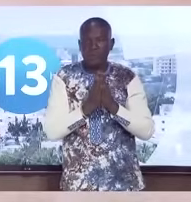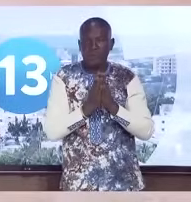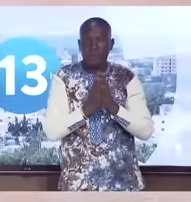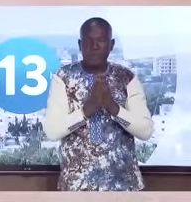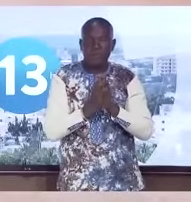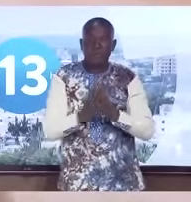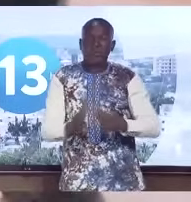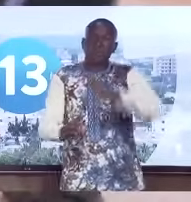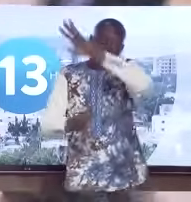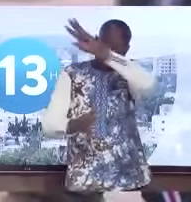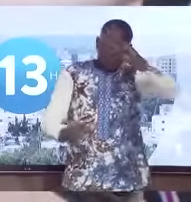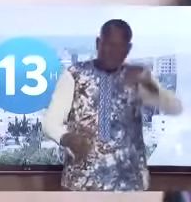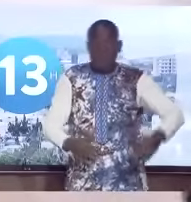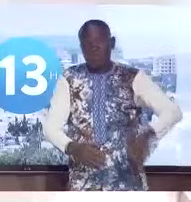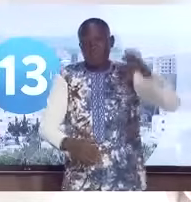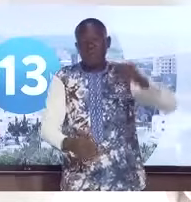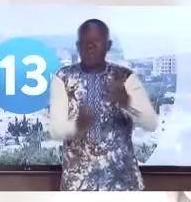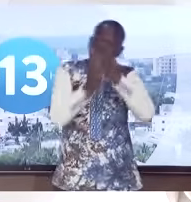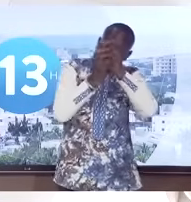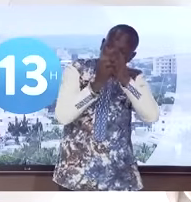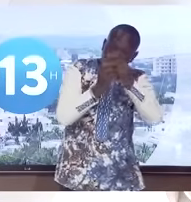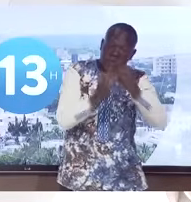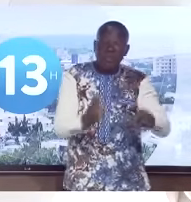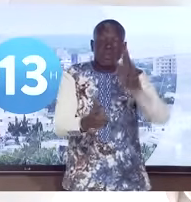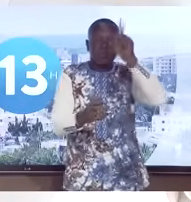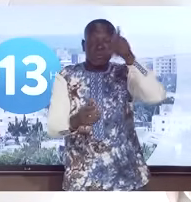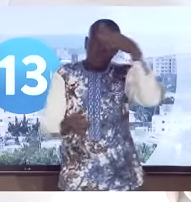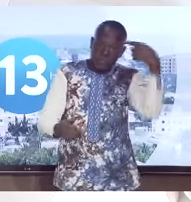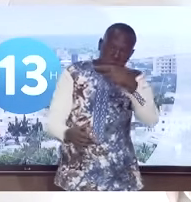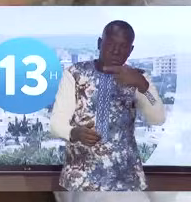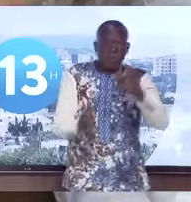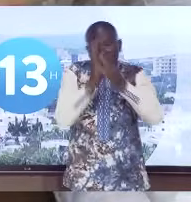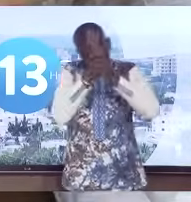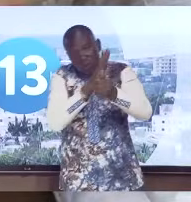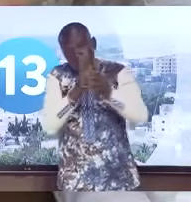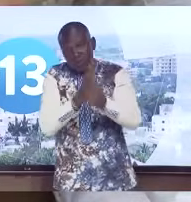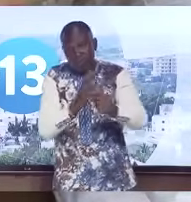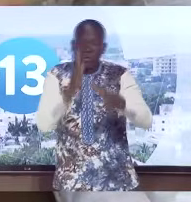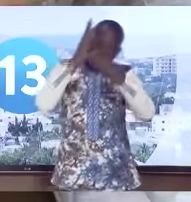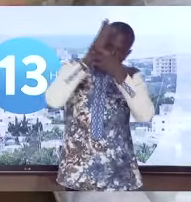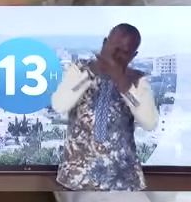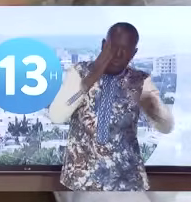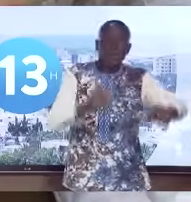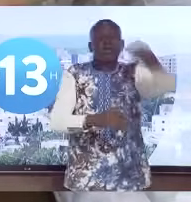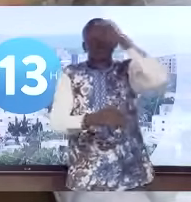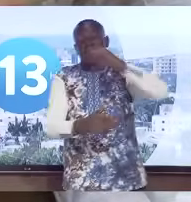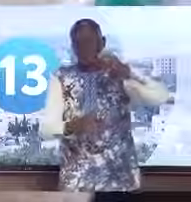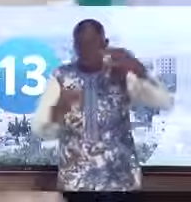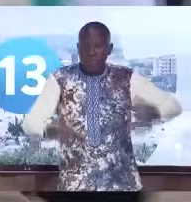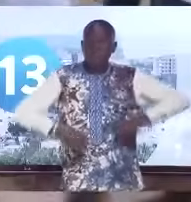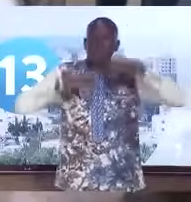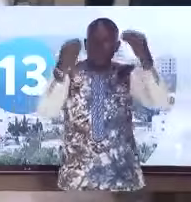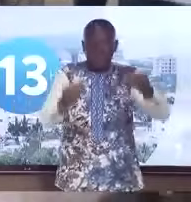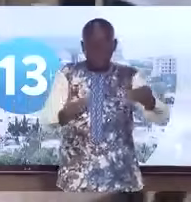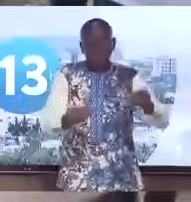60 sacs de riz de 50 kg, 60 sacs de maïs et 60 bidons d'huile alimentaire. C'est le don remis à